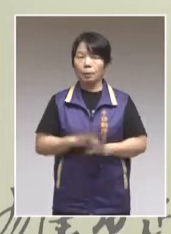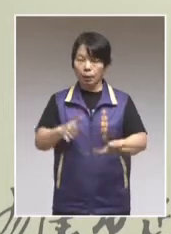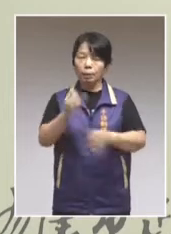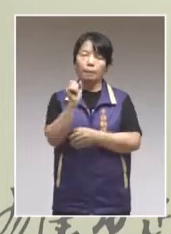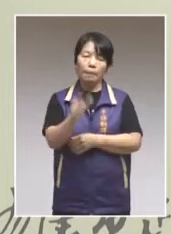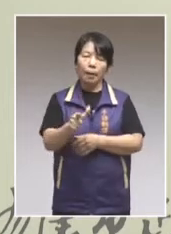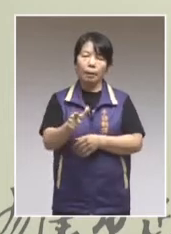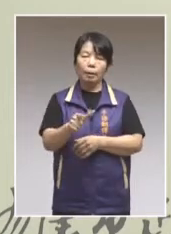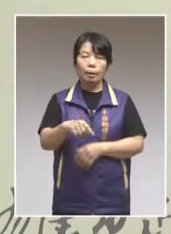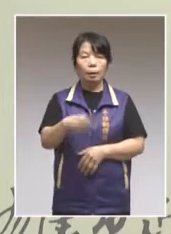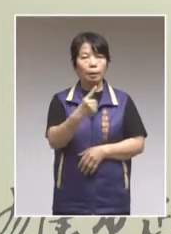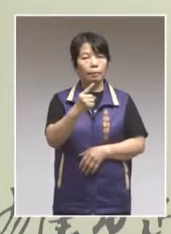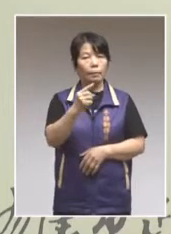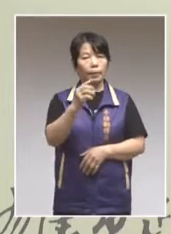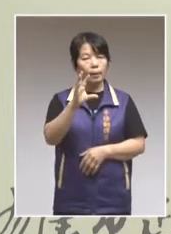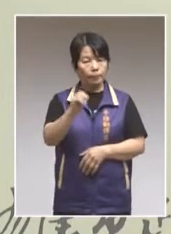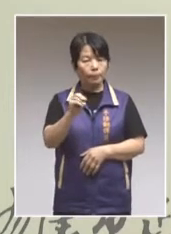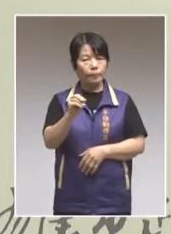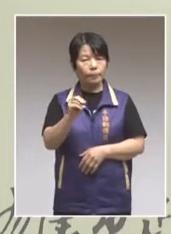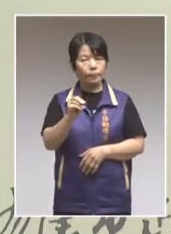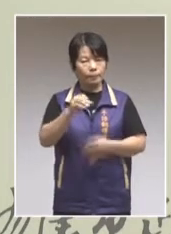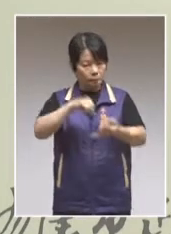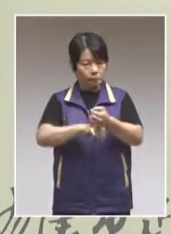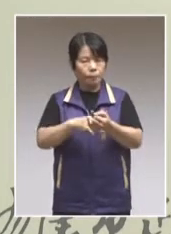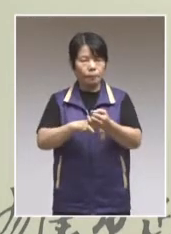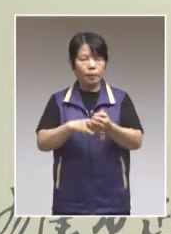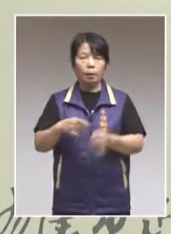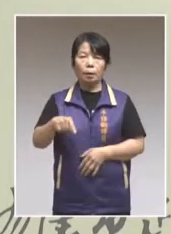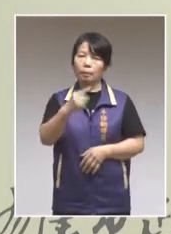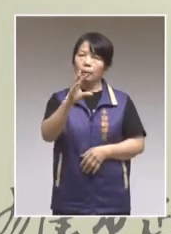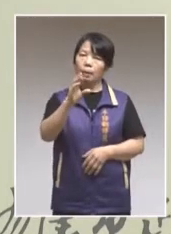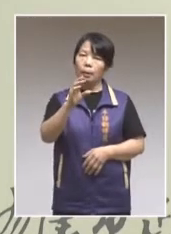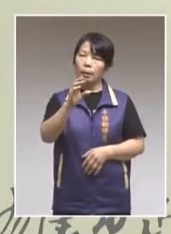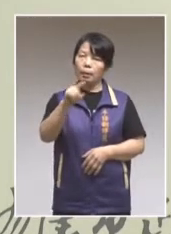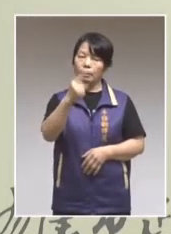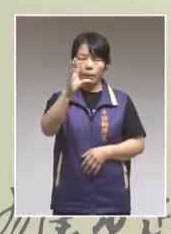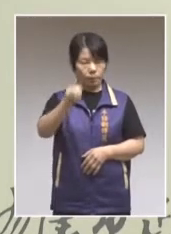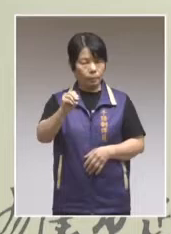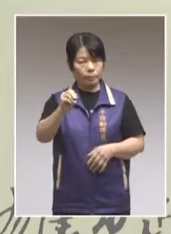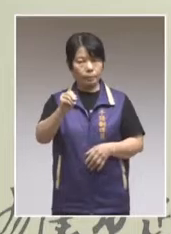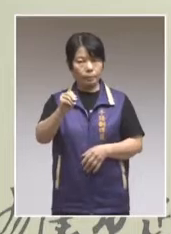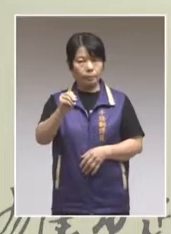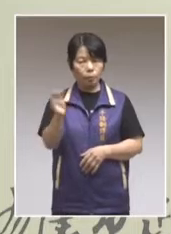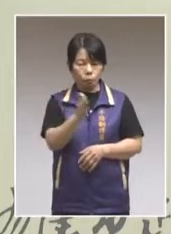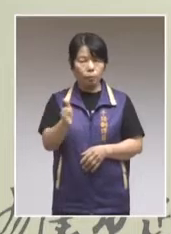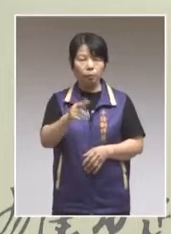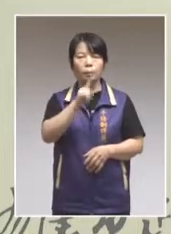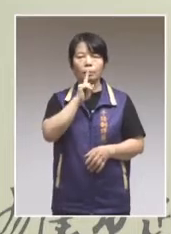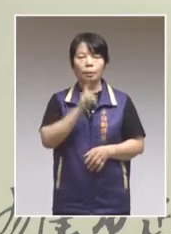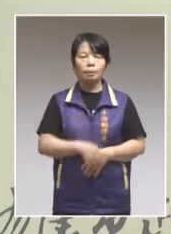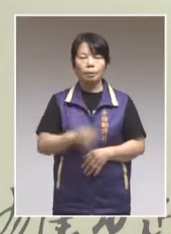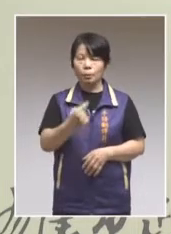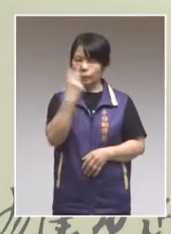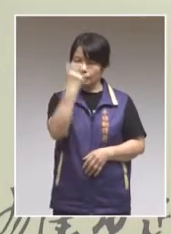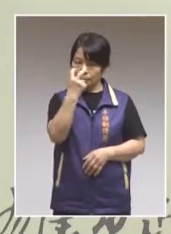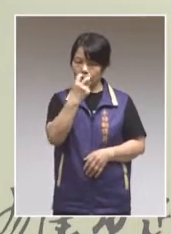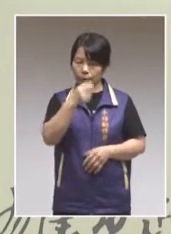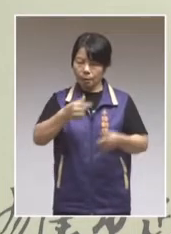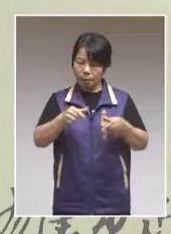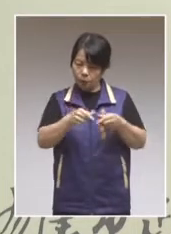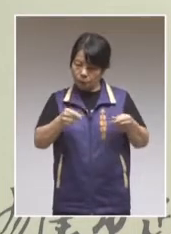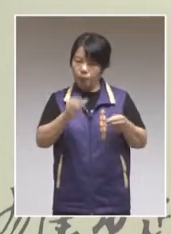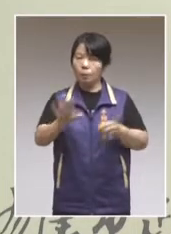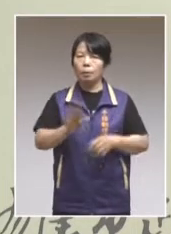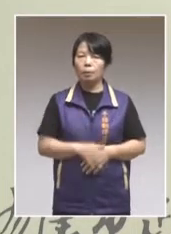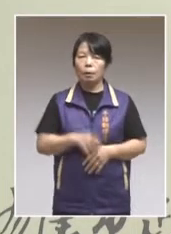买大概100万支左右，预定大概100万支左右的快筛试剂，好、哦，所以这个疫情其